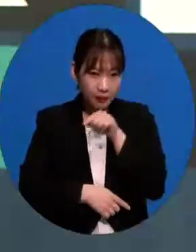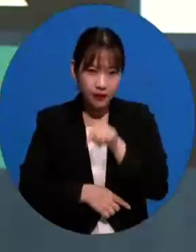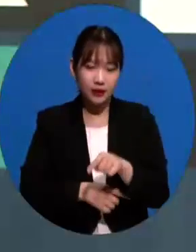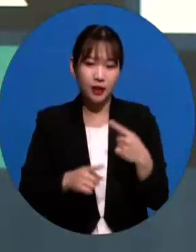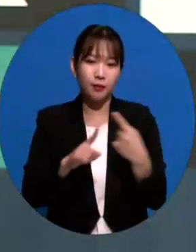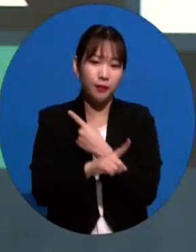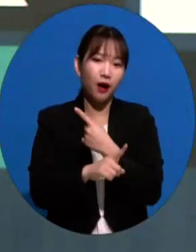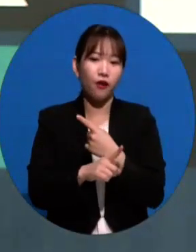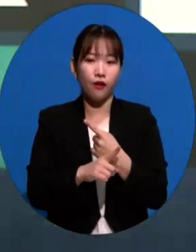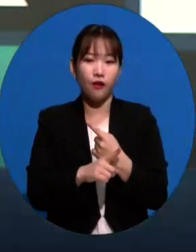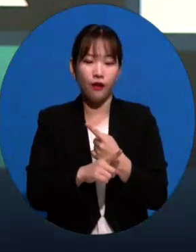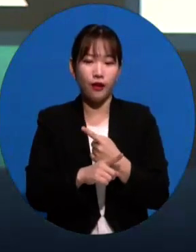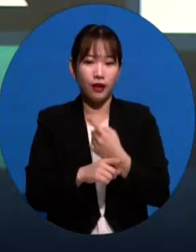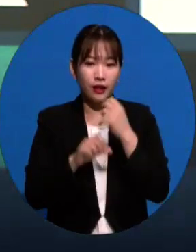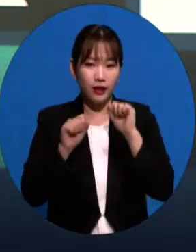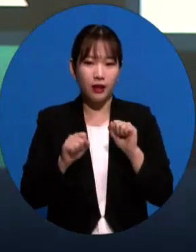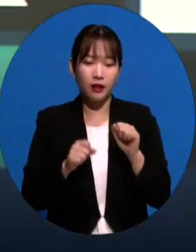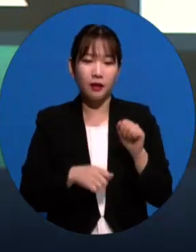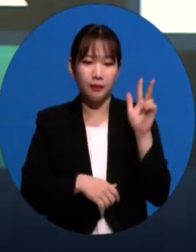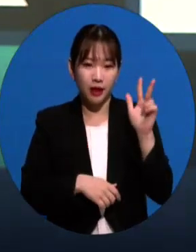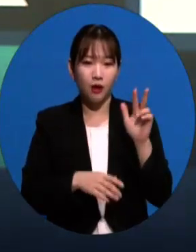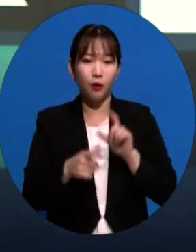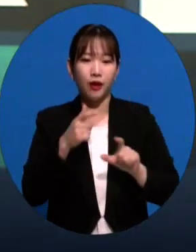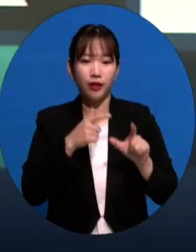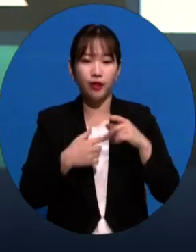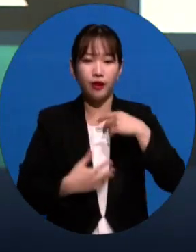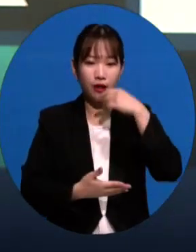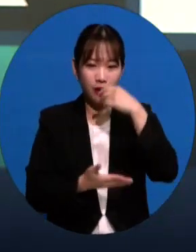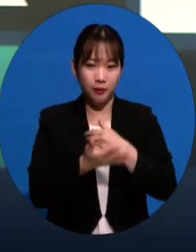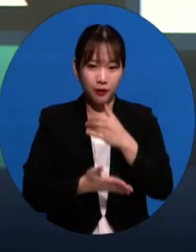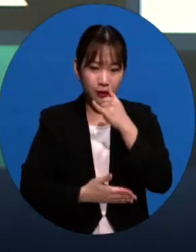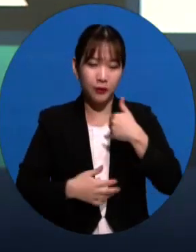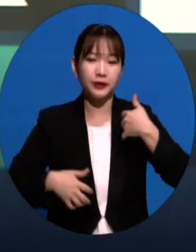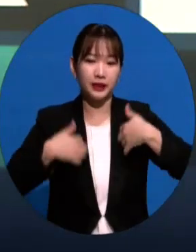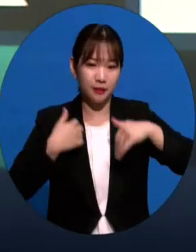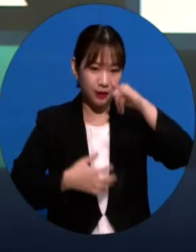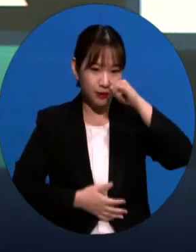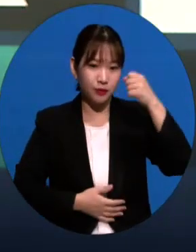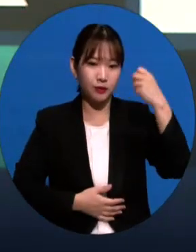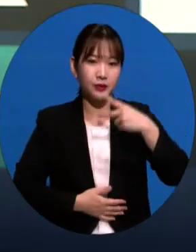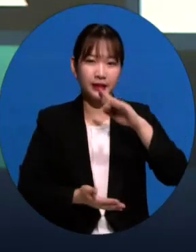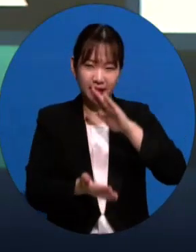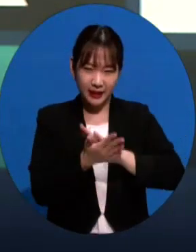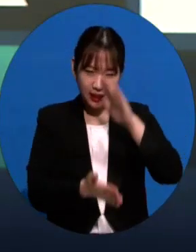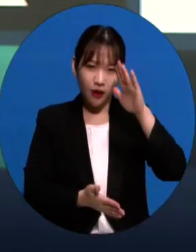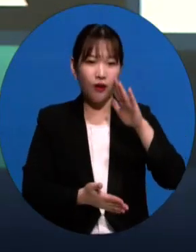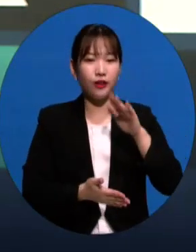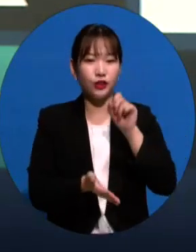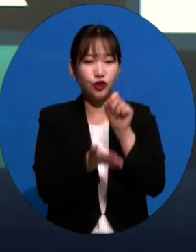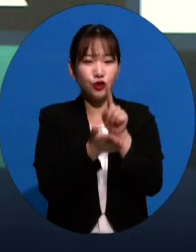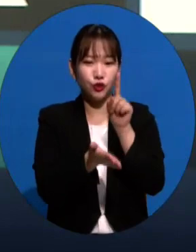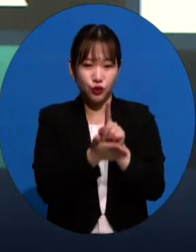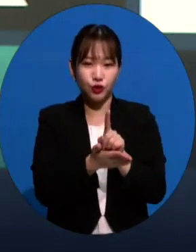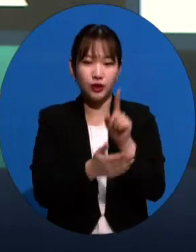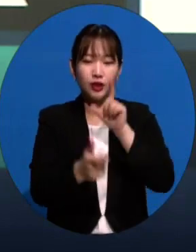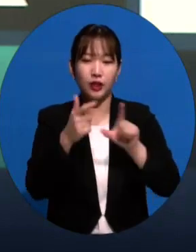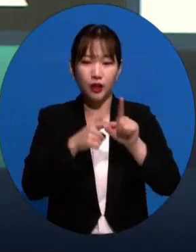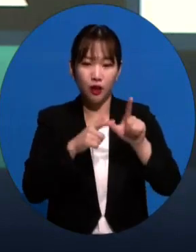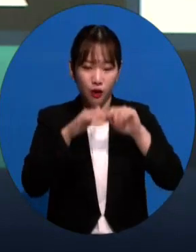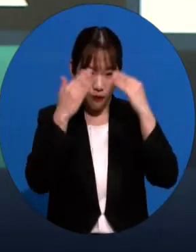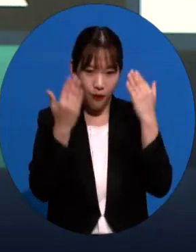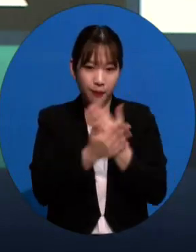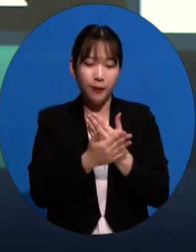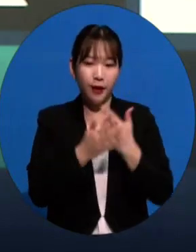다졌습니다. 올해는 좀 더 감동이 있고 또한 재밌고 아주 뜨거운 그런 용광로 축구 더